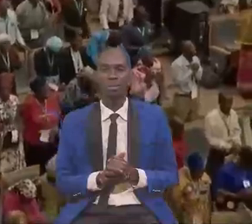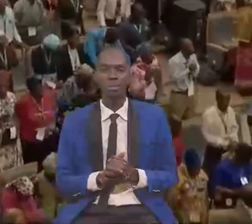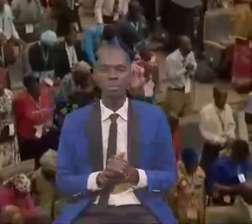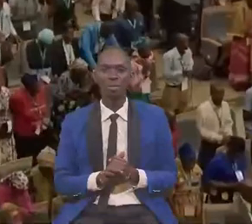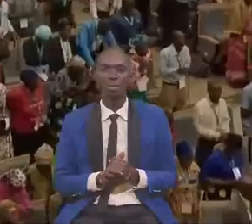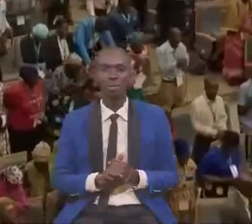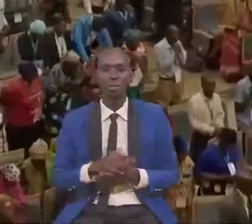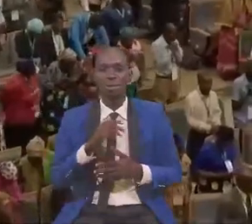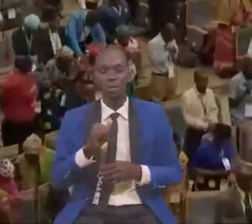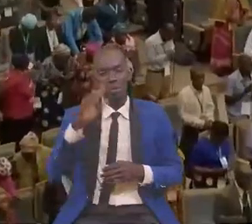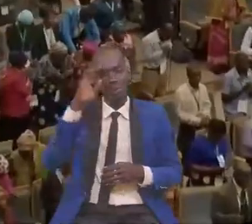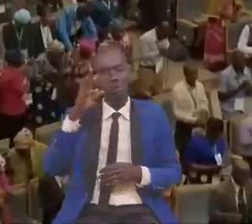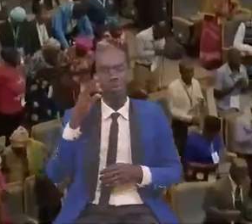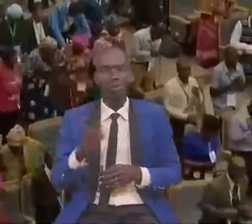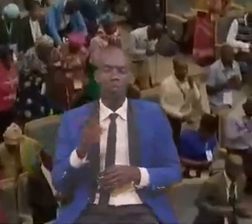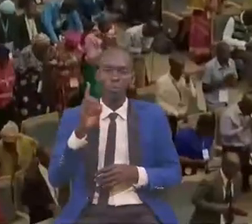homme d'un seul objectif,